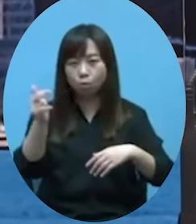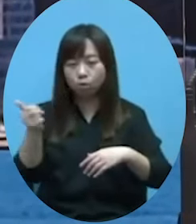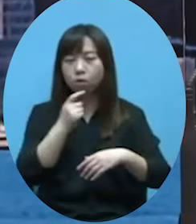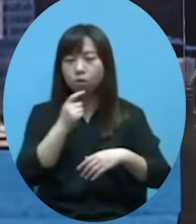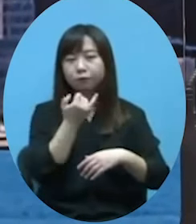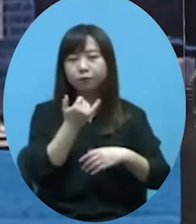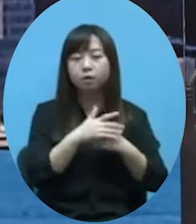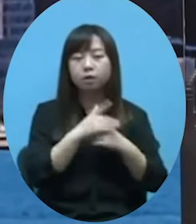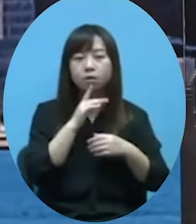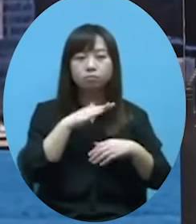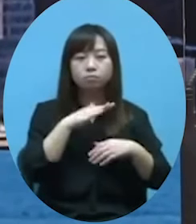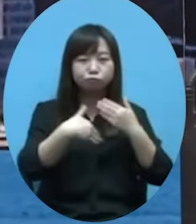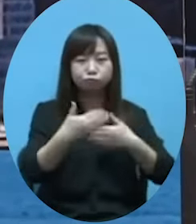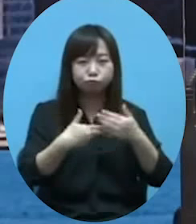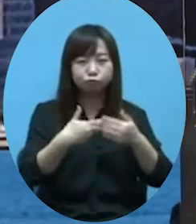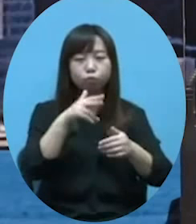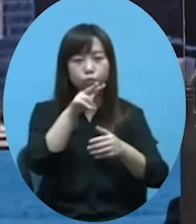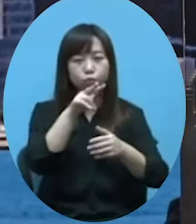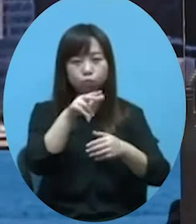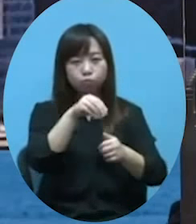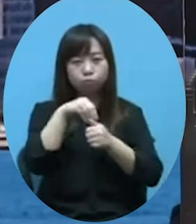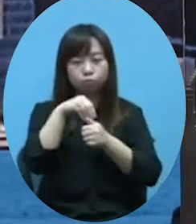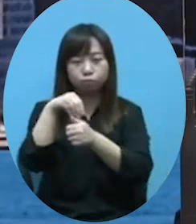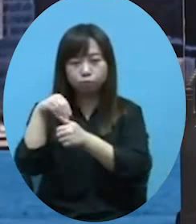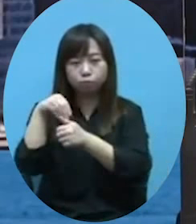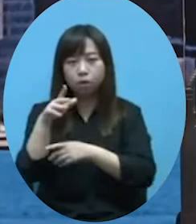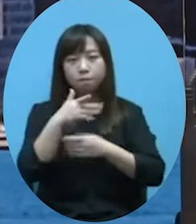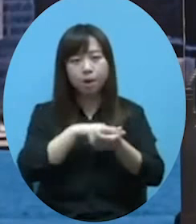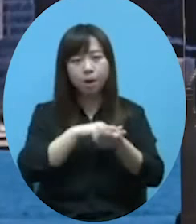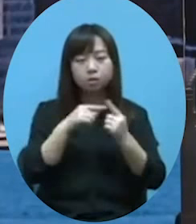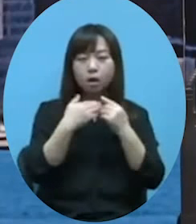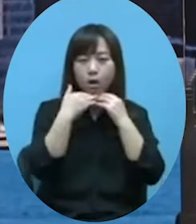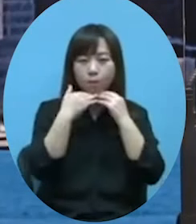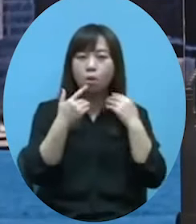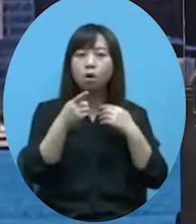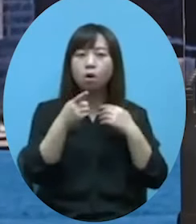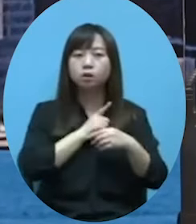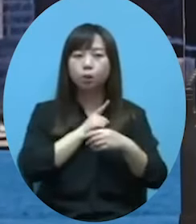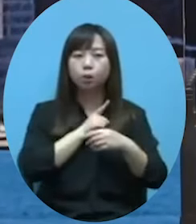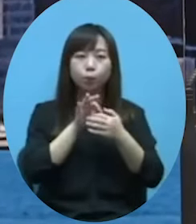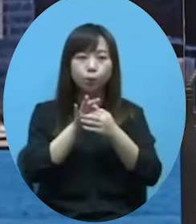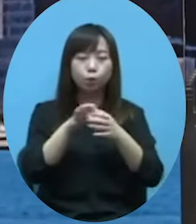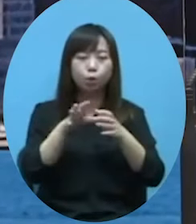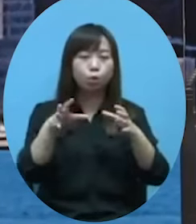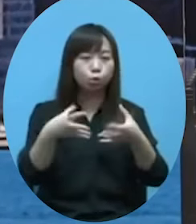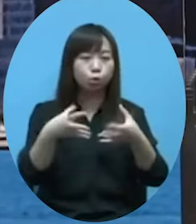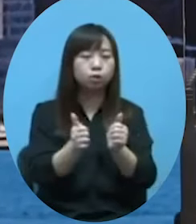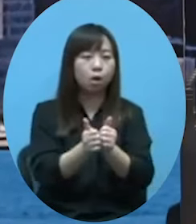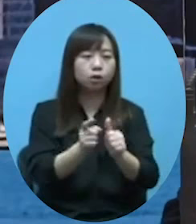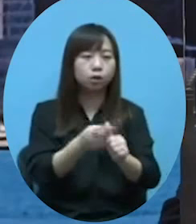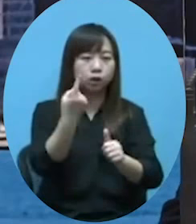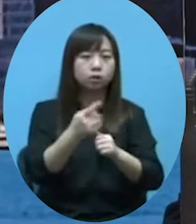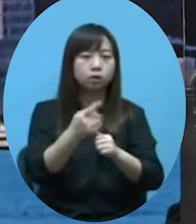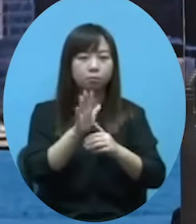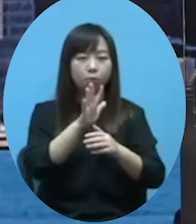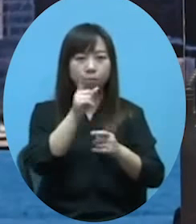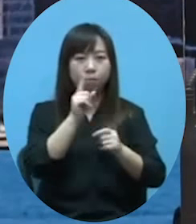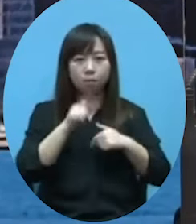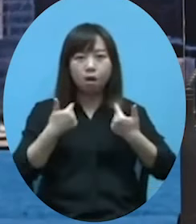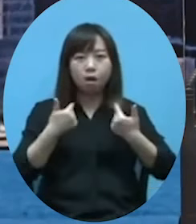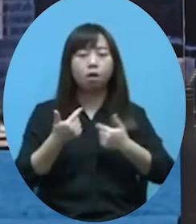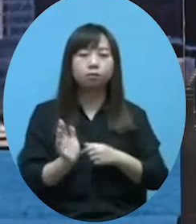就找回他們因為病人都希望自己聯絡了那個團友免得他們嚇